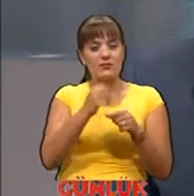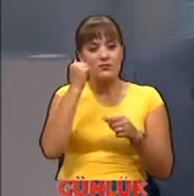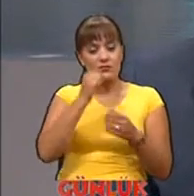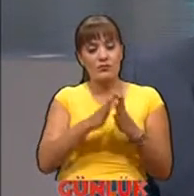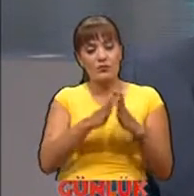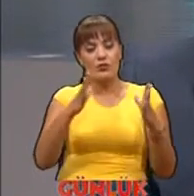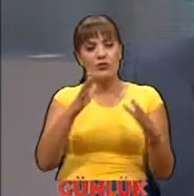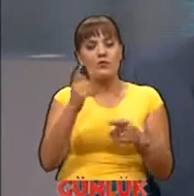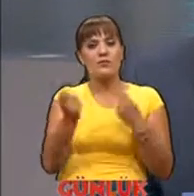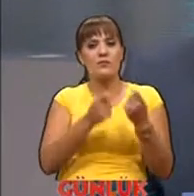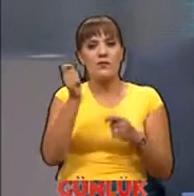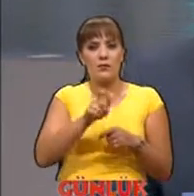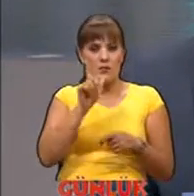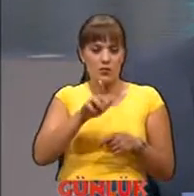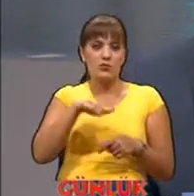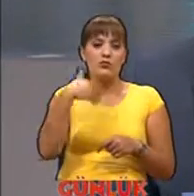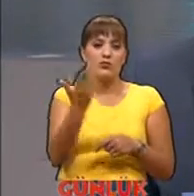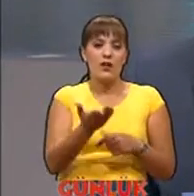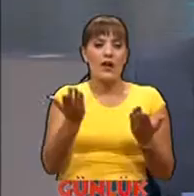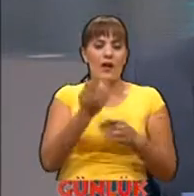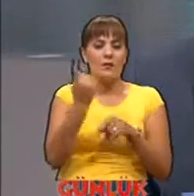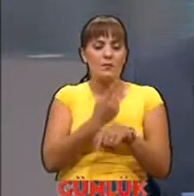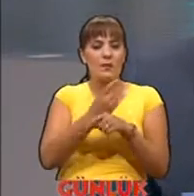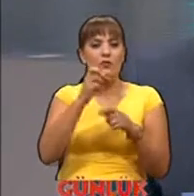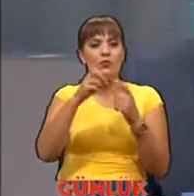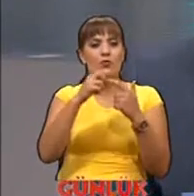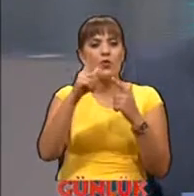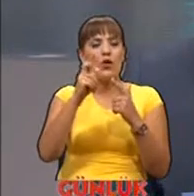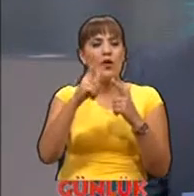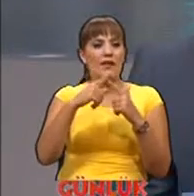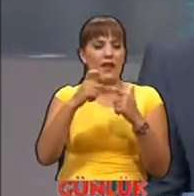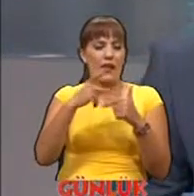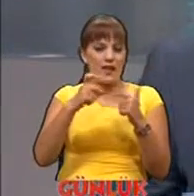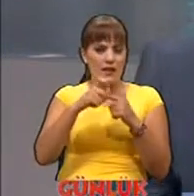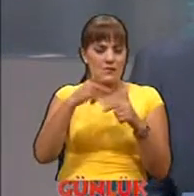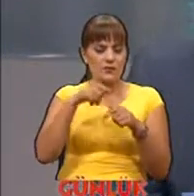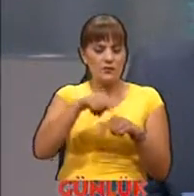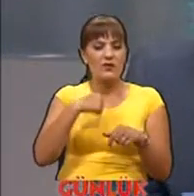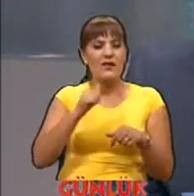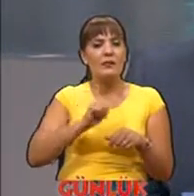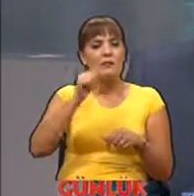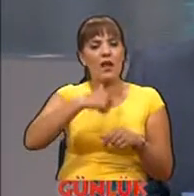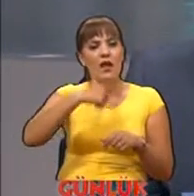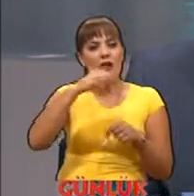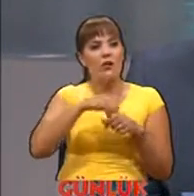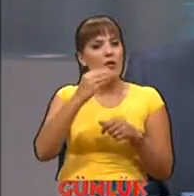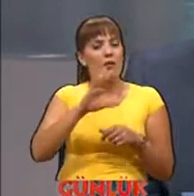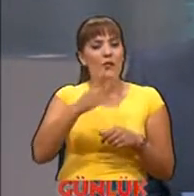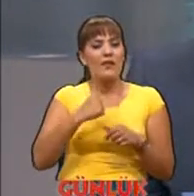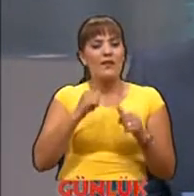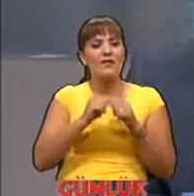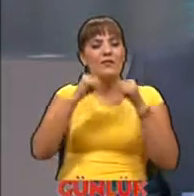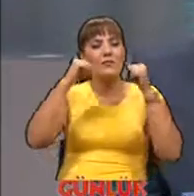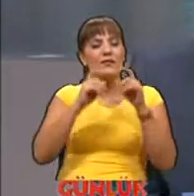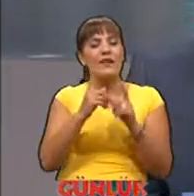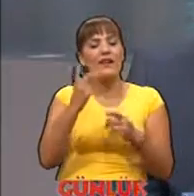augmentasyonu, yani büyütülmesi işlemi yapılmalı. Sonra eğer bir protez yapılacak, yani? Tabii sonrasında protez, bu implantasyon olabilir. Dental implantlarla